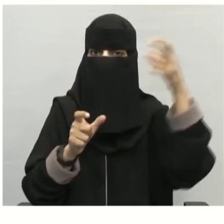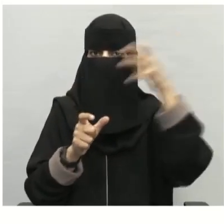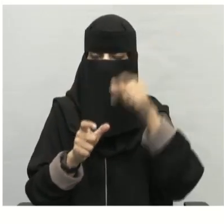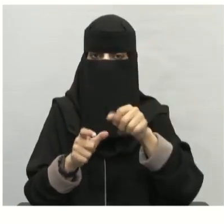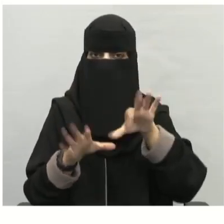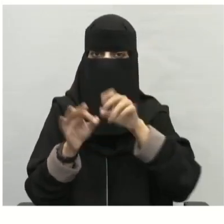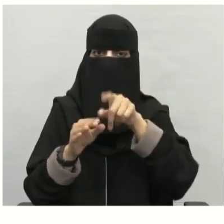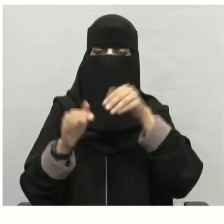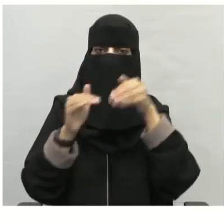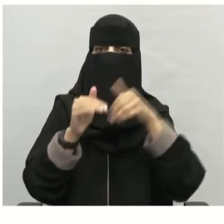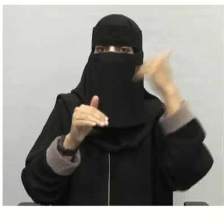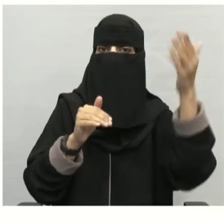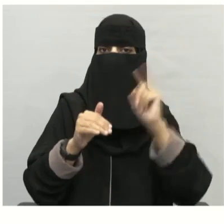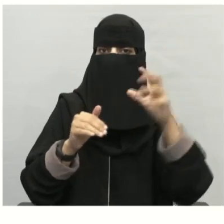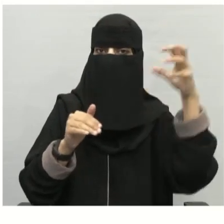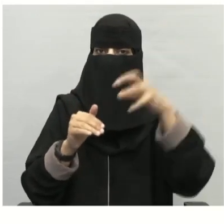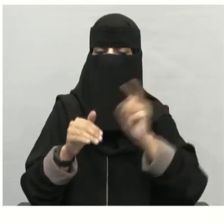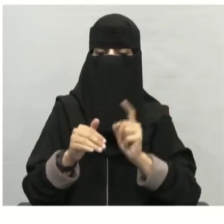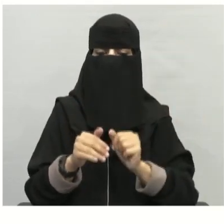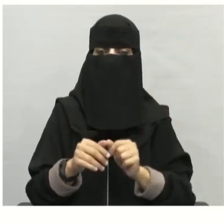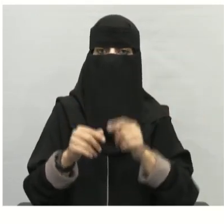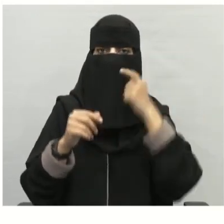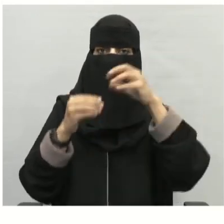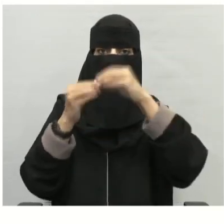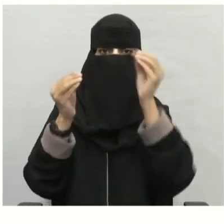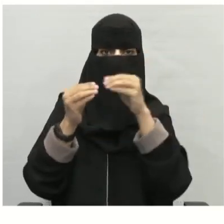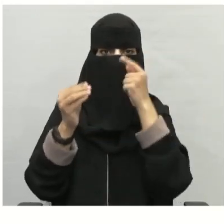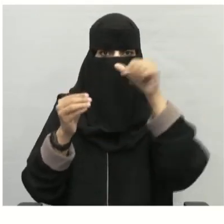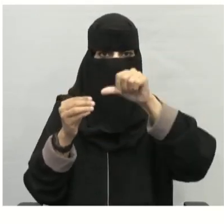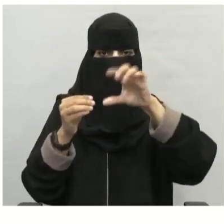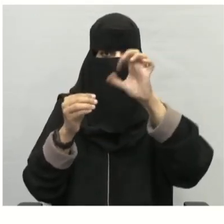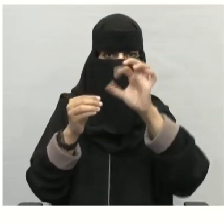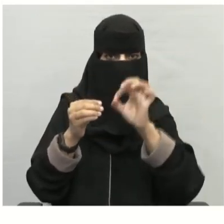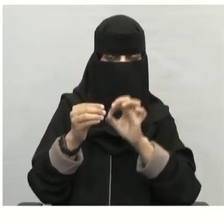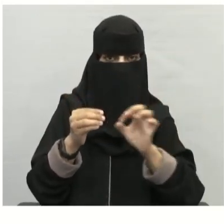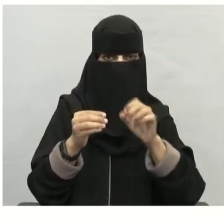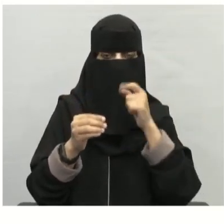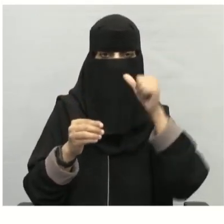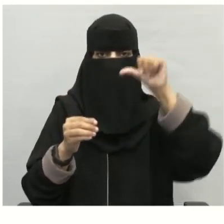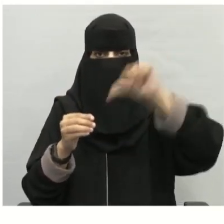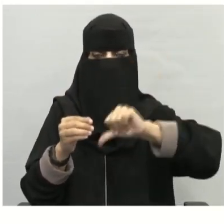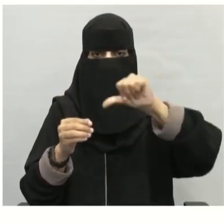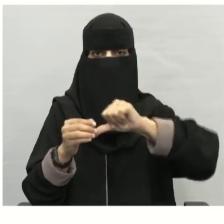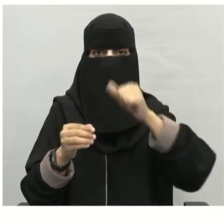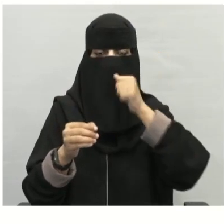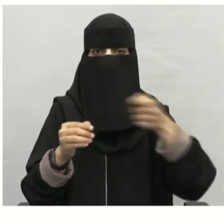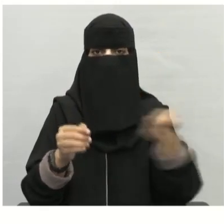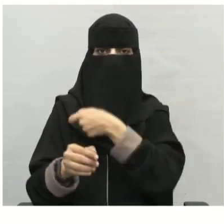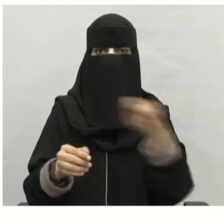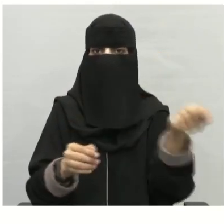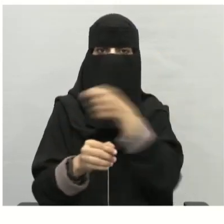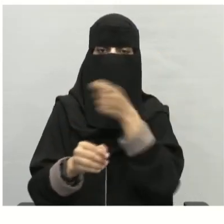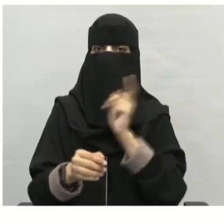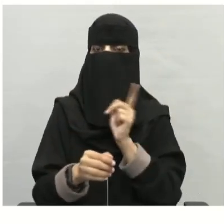الشمس والبعض لا يحتاج تقليم الاطراف تحدثنا عنه سقي المزروعات بان نبتعد عن الري بالغمر